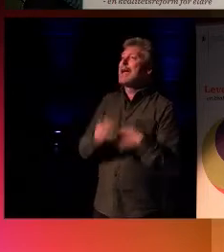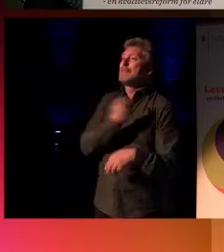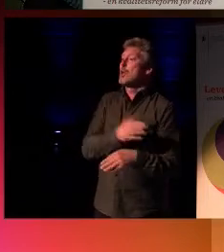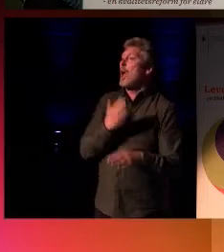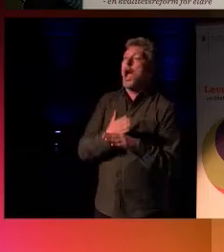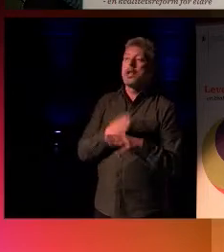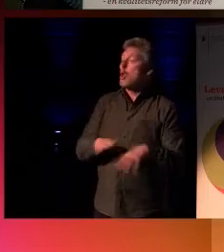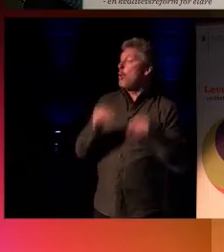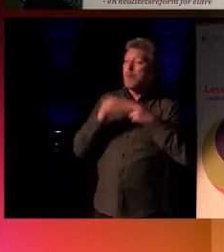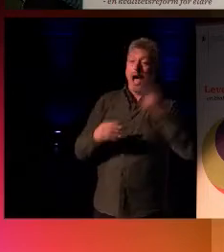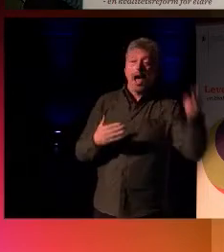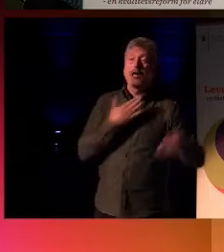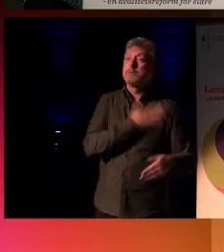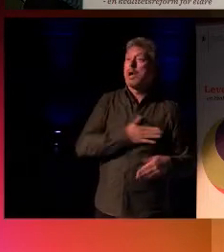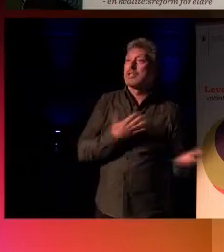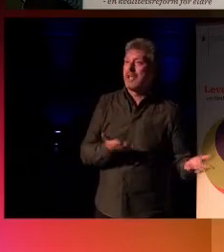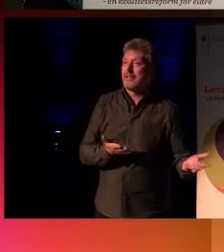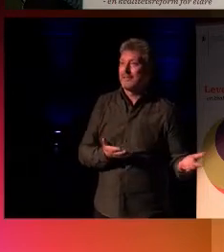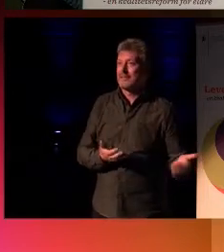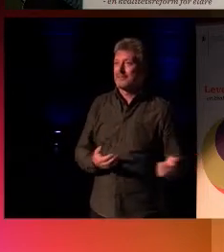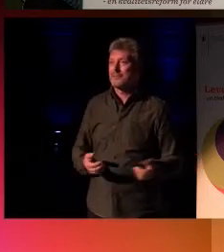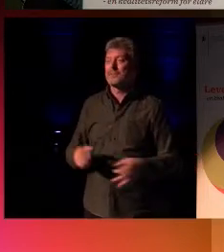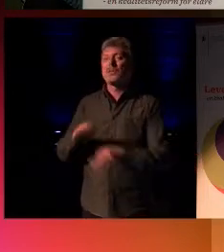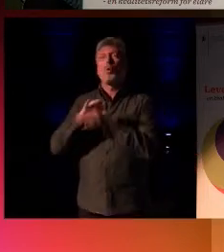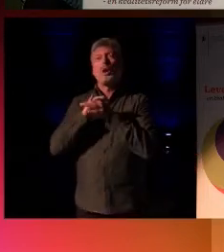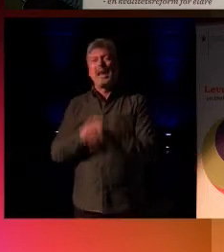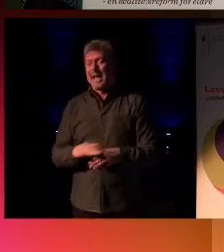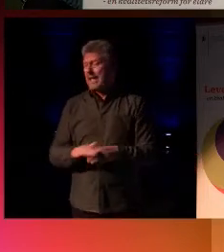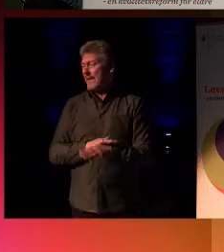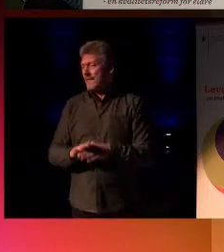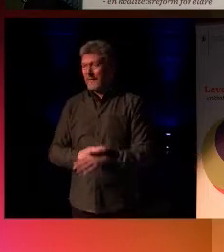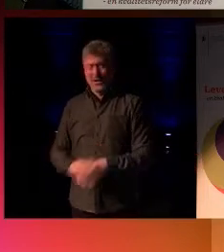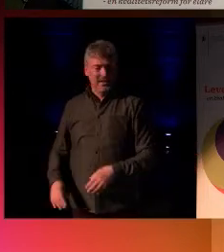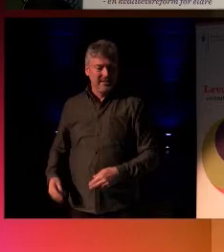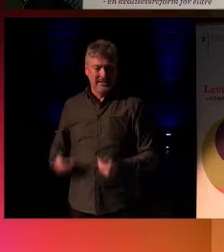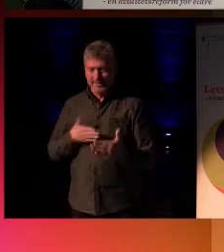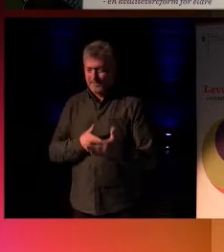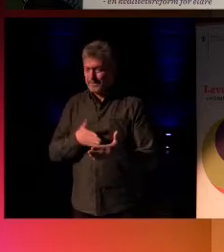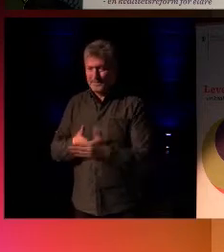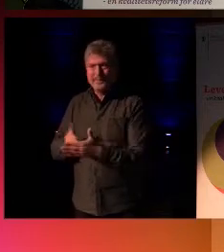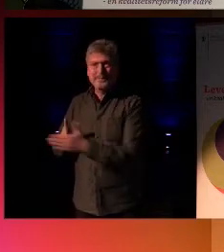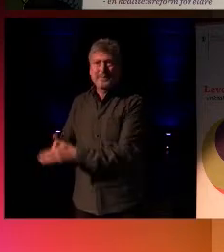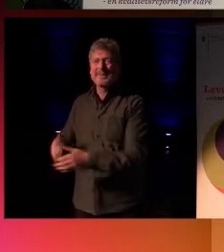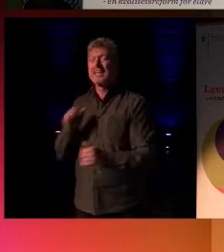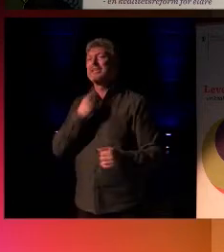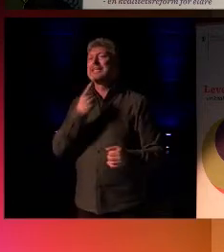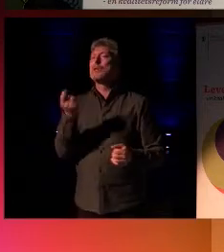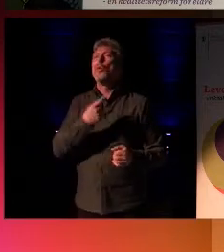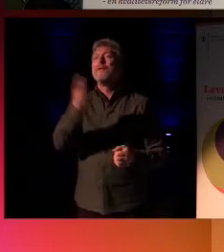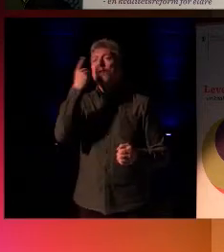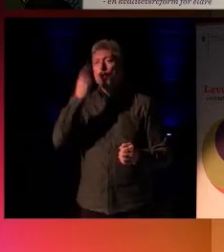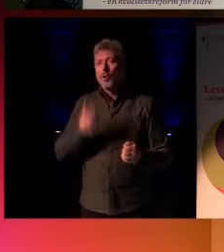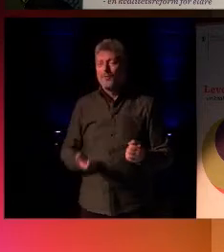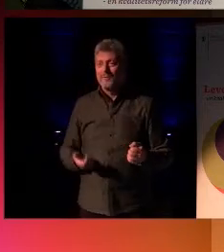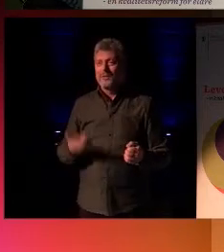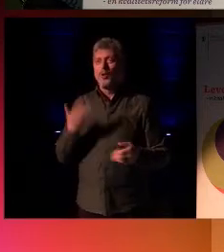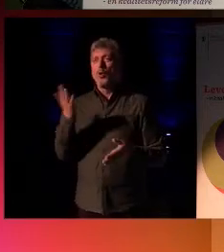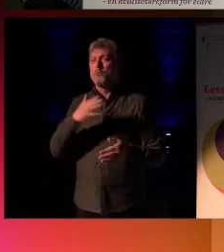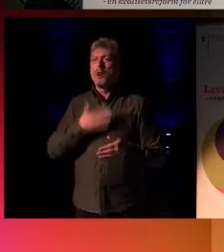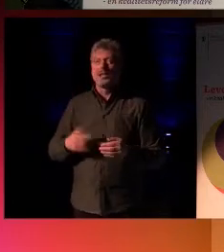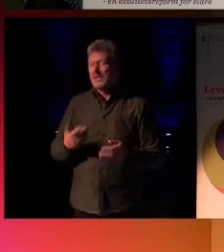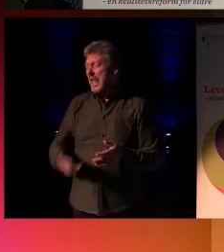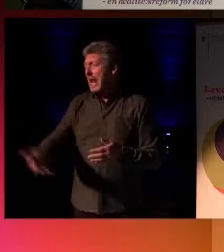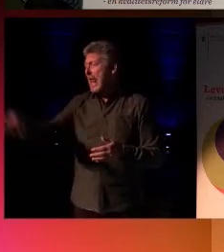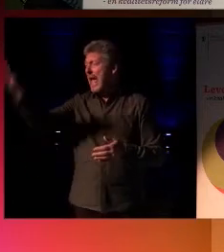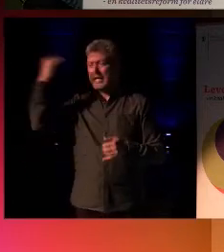allerede opptatt med en annen pasient. Legen følte på utilstrekkelighet når hun skulle si noe fornuftig om en pasient som det var lenge siden